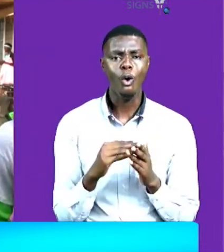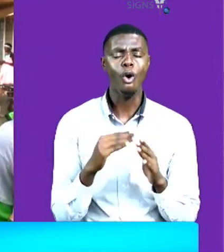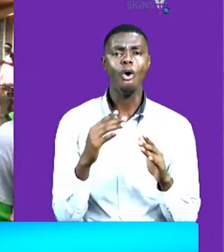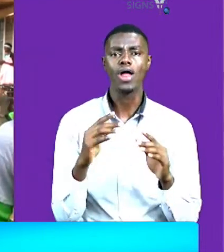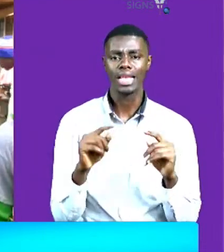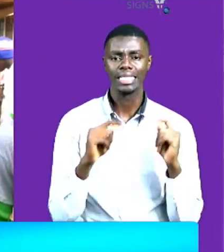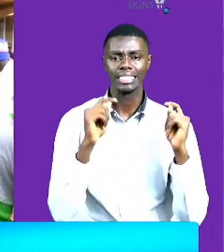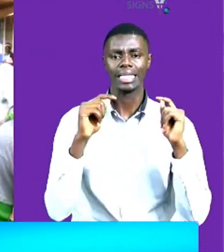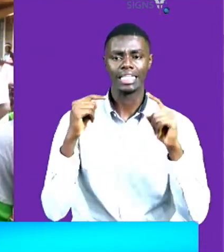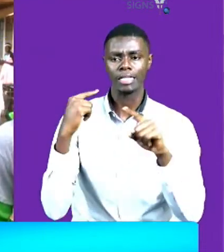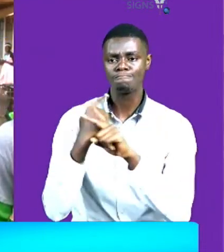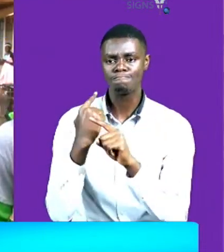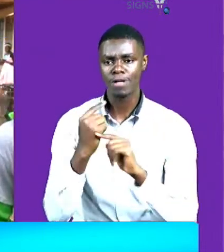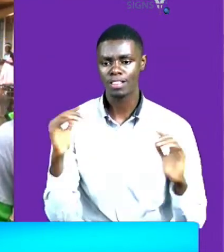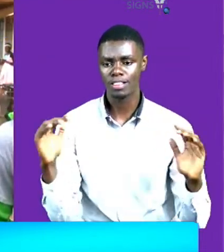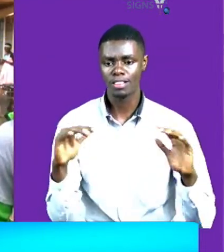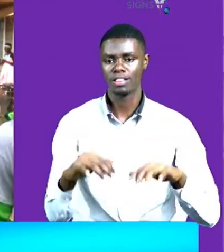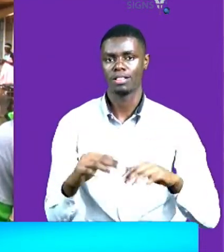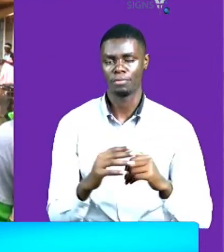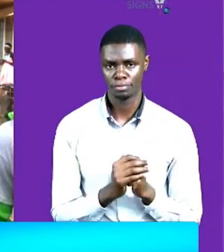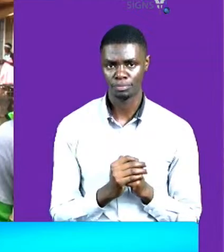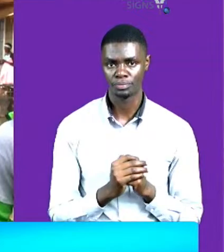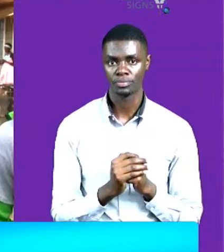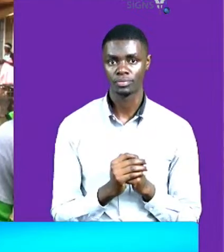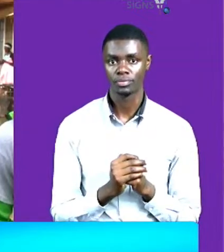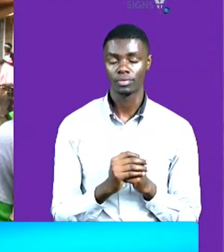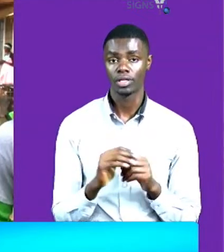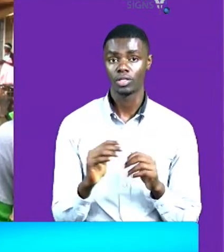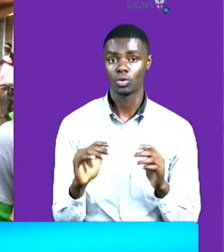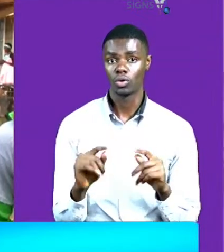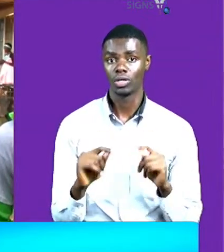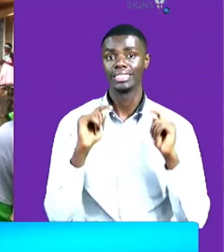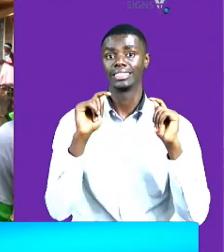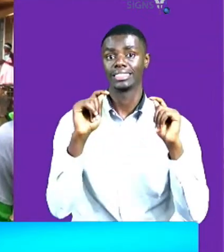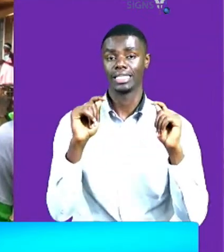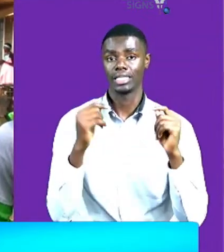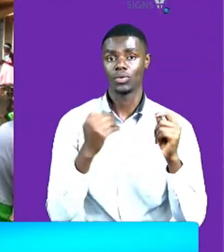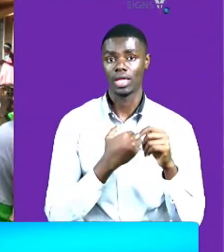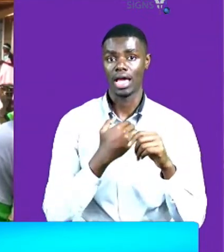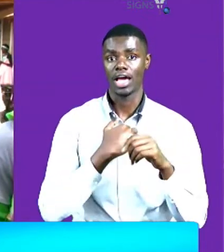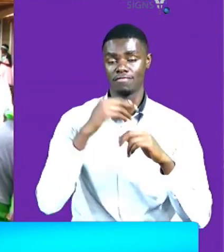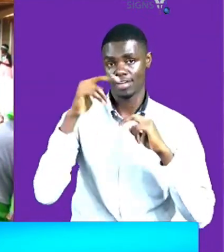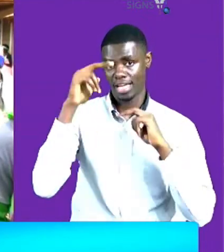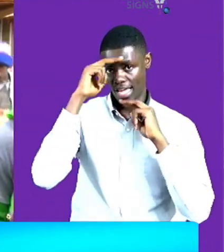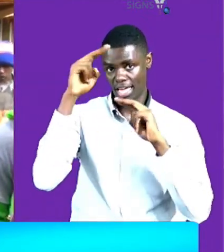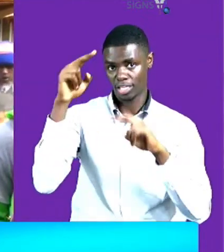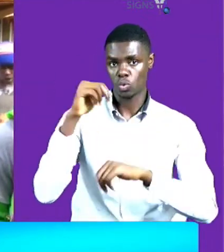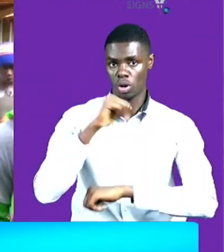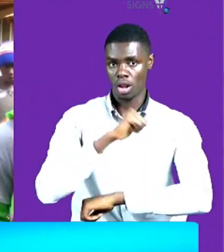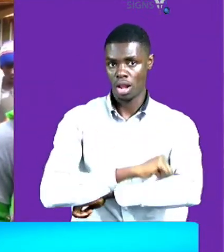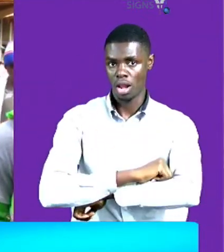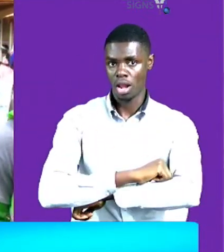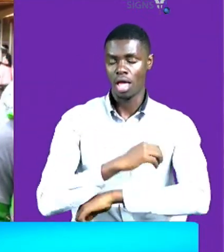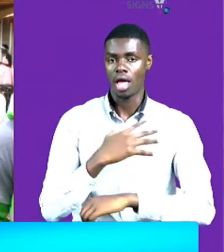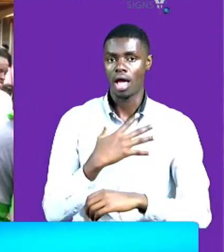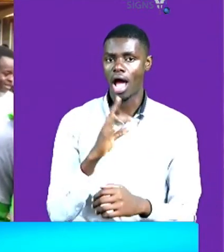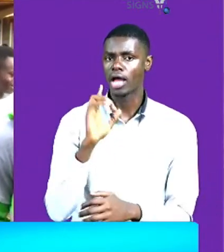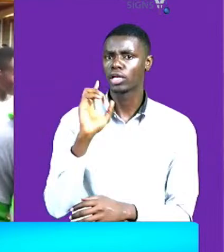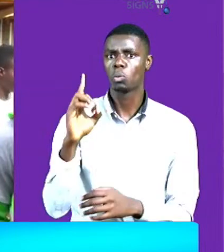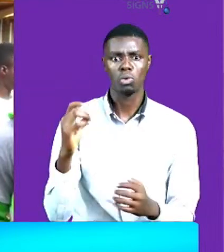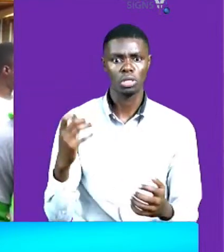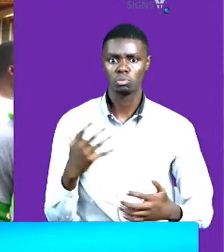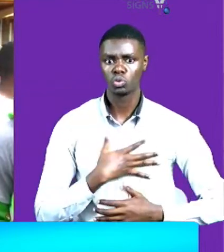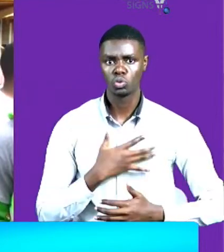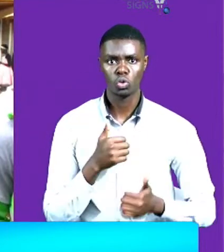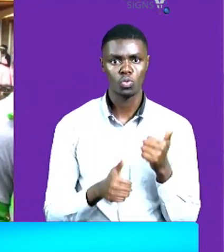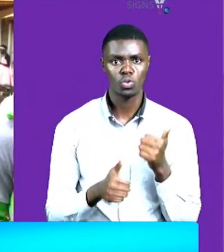hapa Njokeine ambazo tuko nazo hapa katika shule wa Gashodho Secondary School. Na moja ambayo inatuzangasha